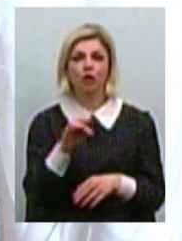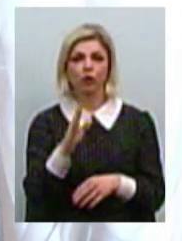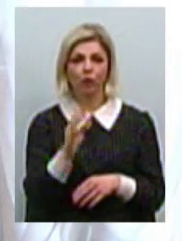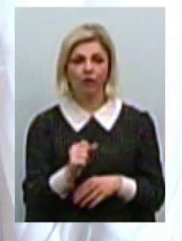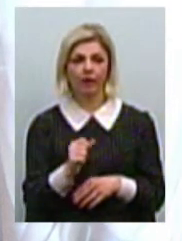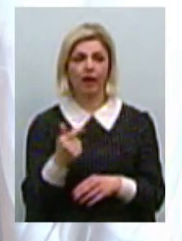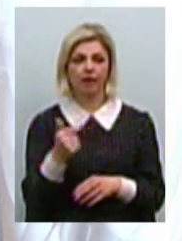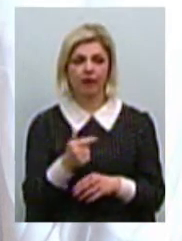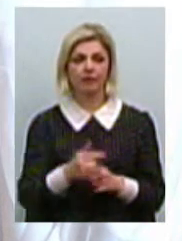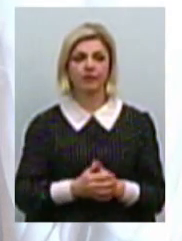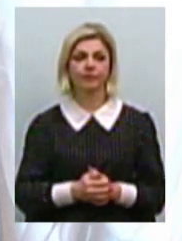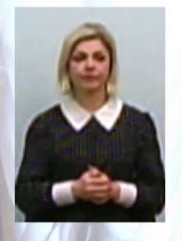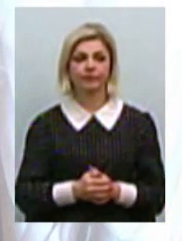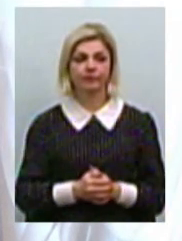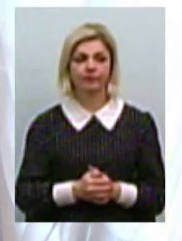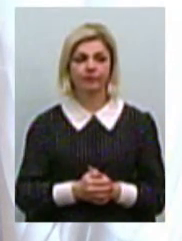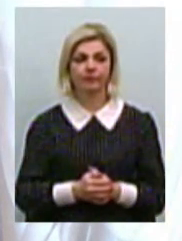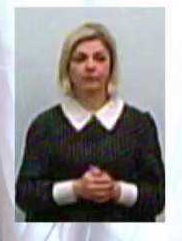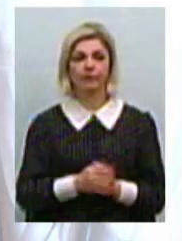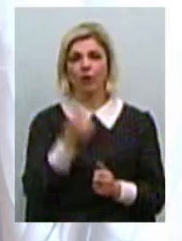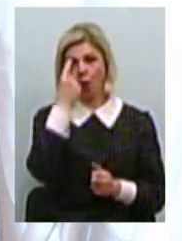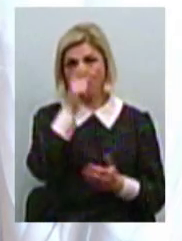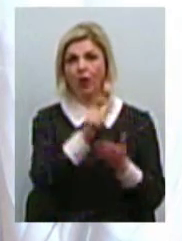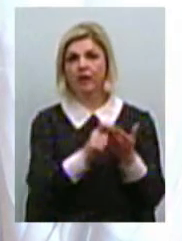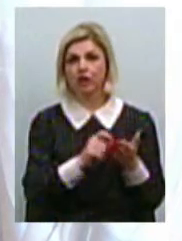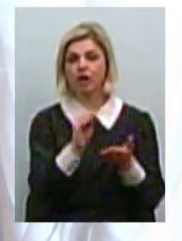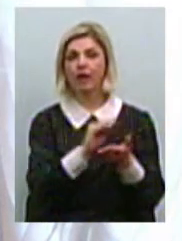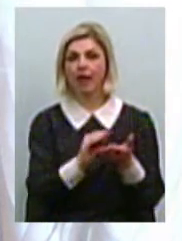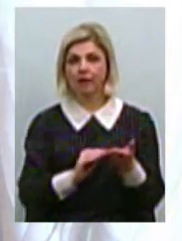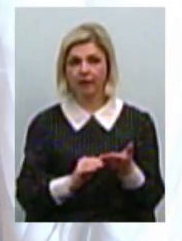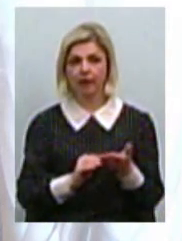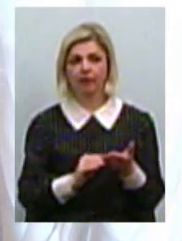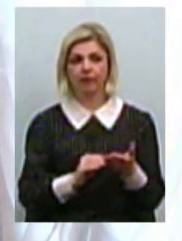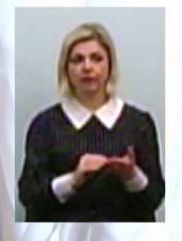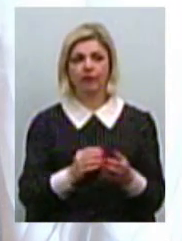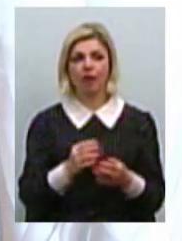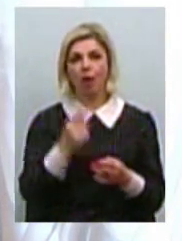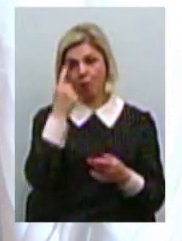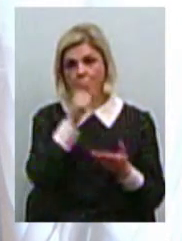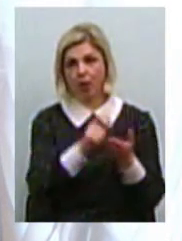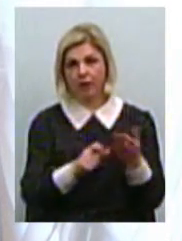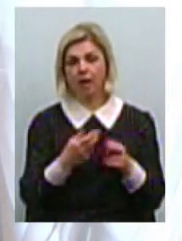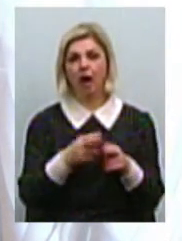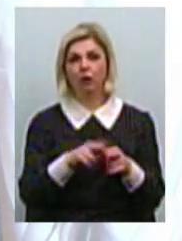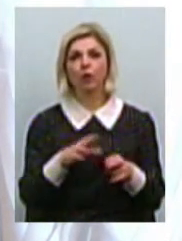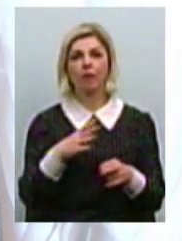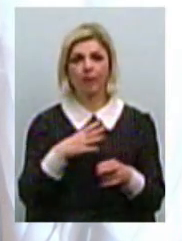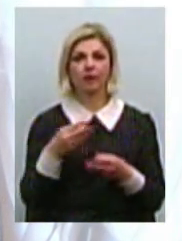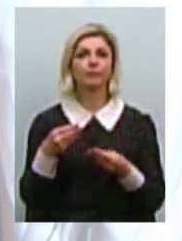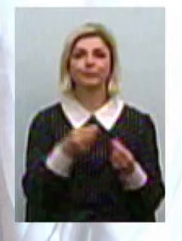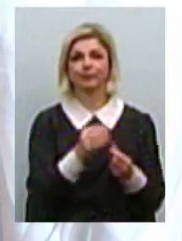Геннадія. Поетичні рядки поетів, яких упорядником була Марина